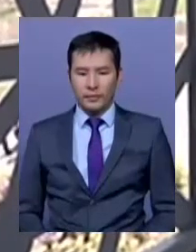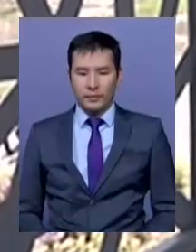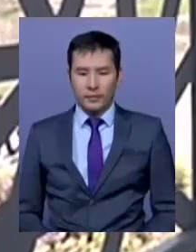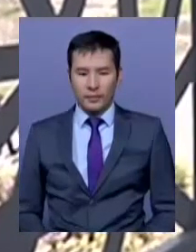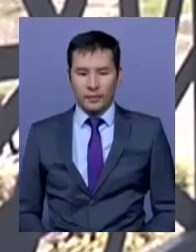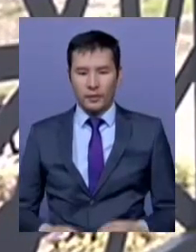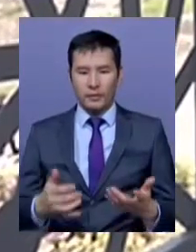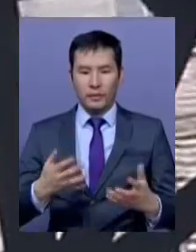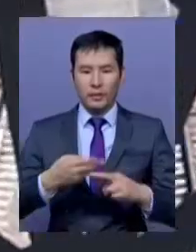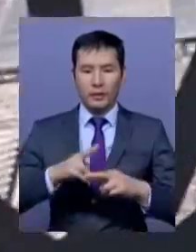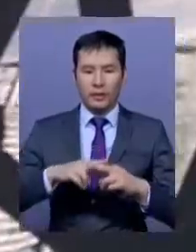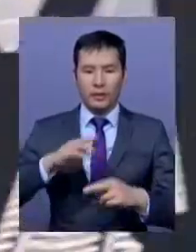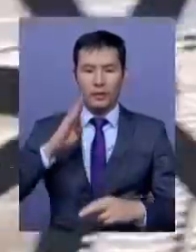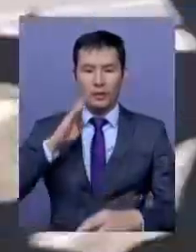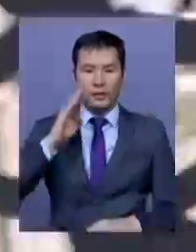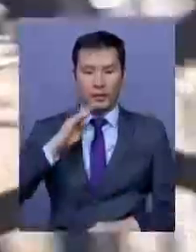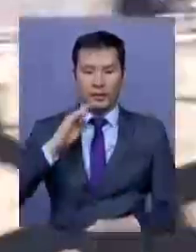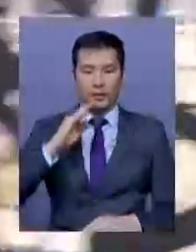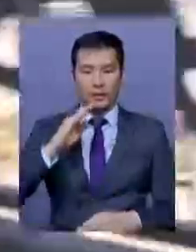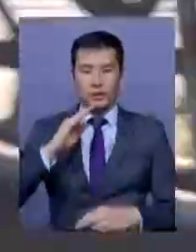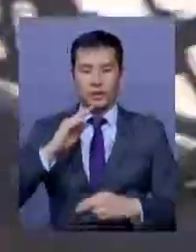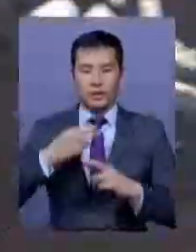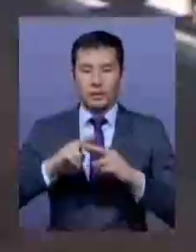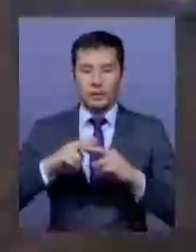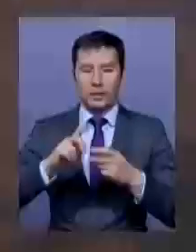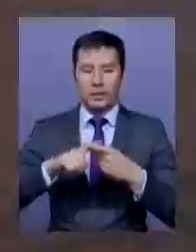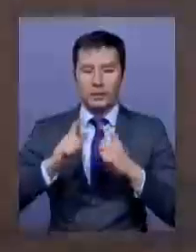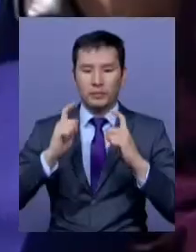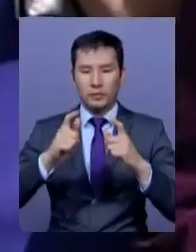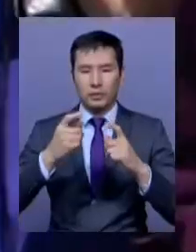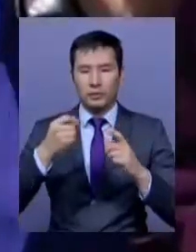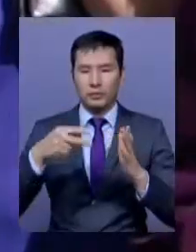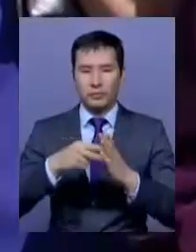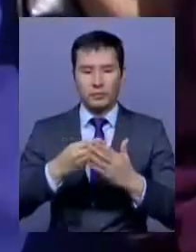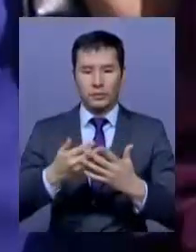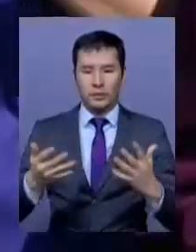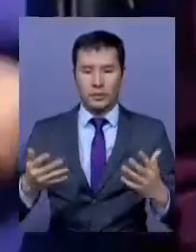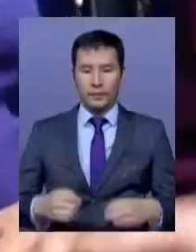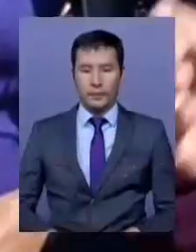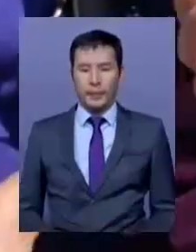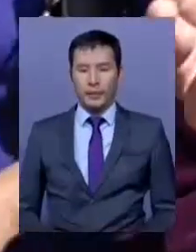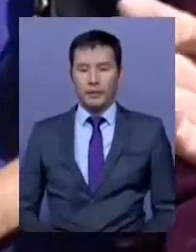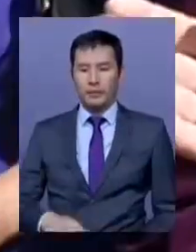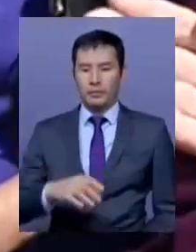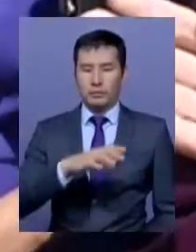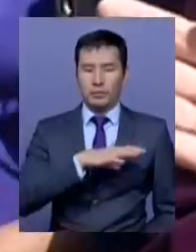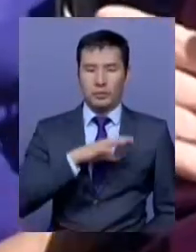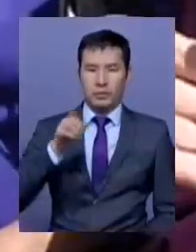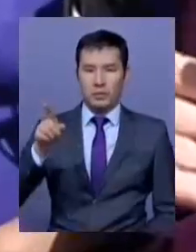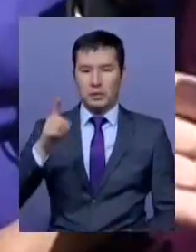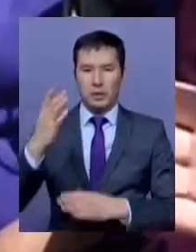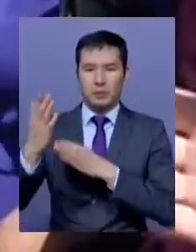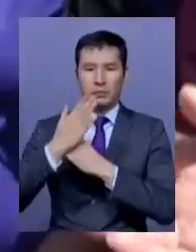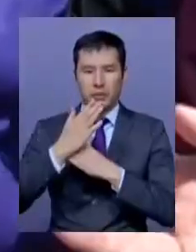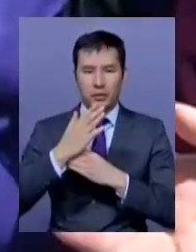қуанышты екендерін айтып, жауаптыларға алғыстарын жаудырды. Перейде түрлі-түрлі жағдайлар болды. Сол жағдайын бәрін ескерпіне көпір